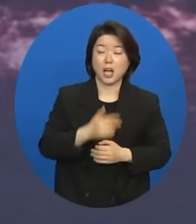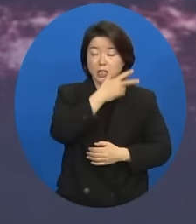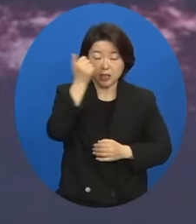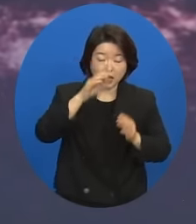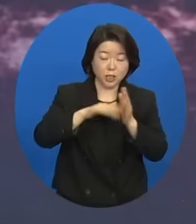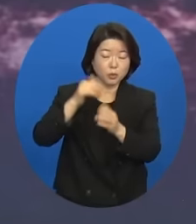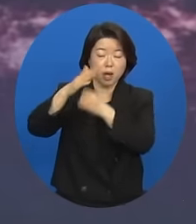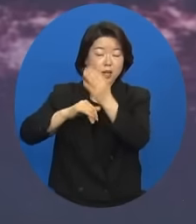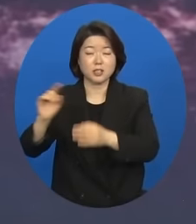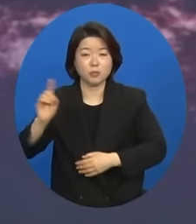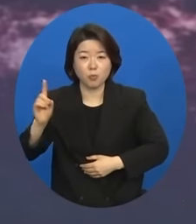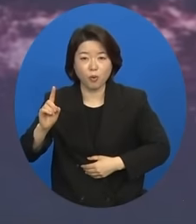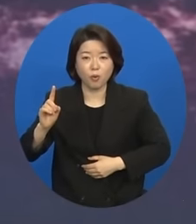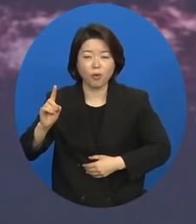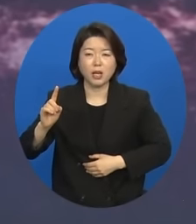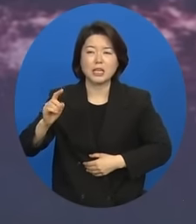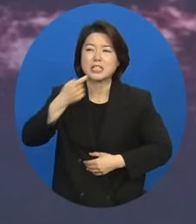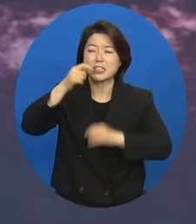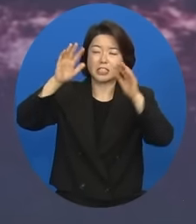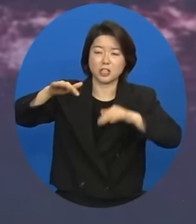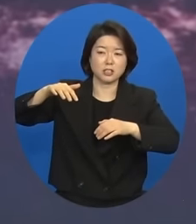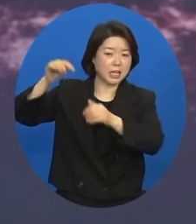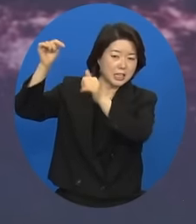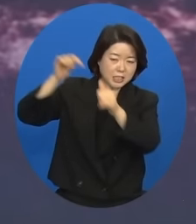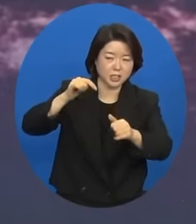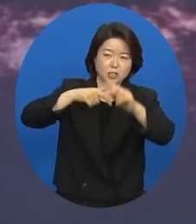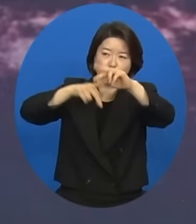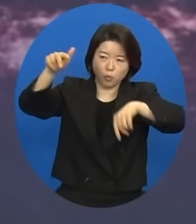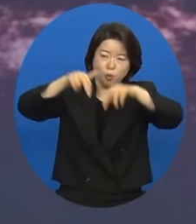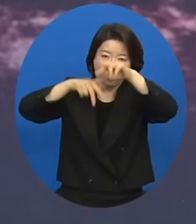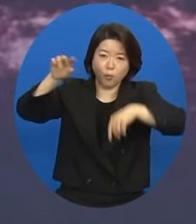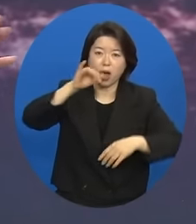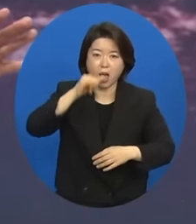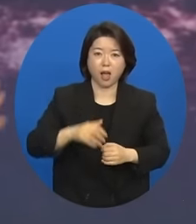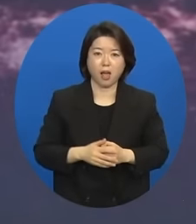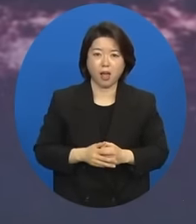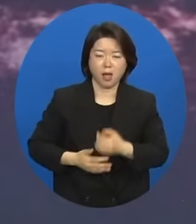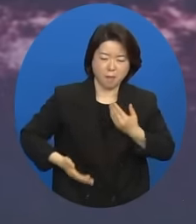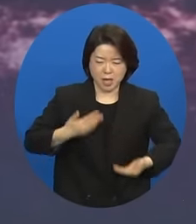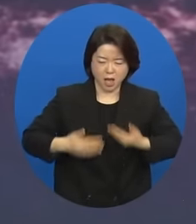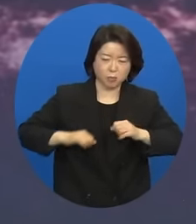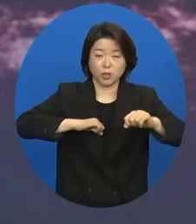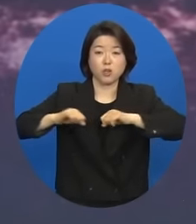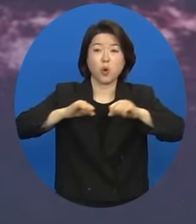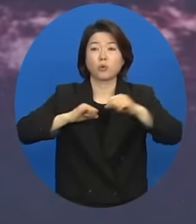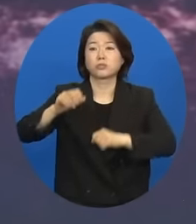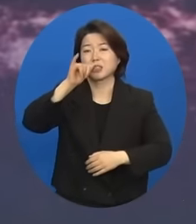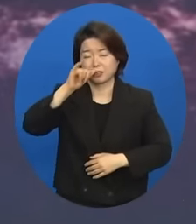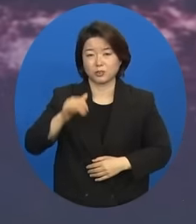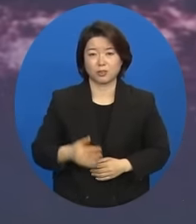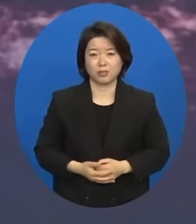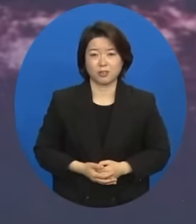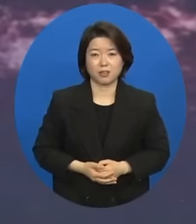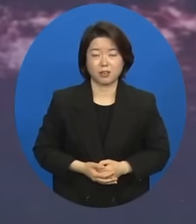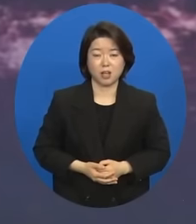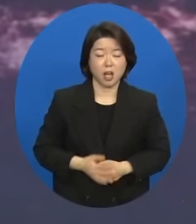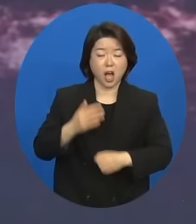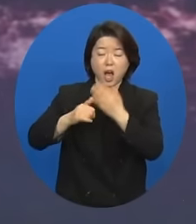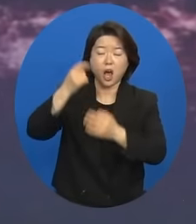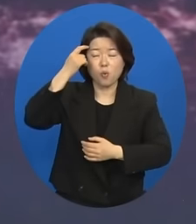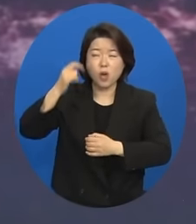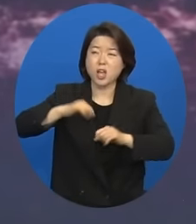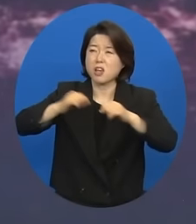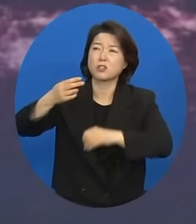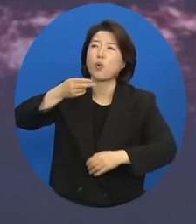하나님은 뭐 하고 있어요 그의 천사들을 통해서 워락 내려가면서 얼마나 분주하게 역사하신 줄 몰라요 하나님 왜 역사하지 않으십니까